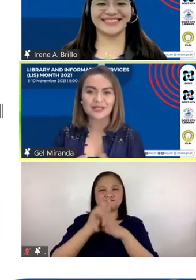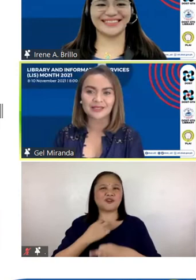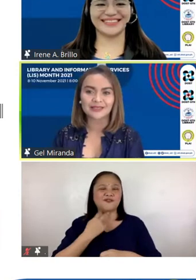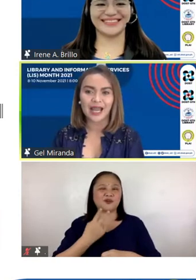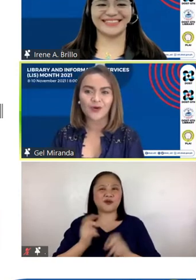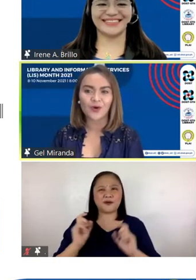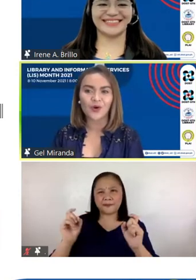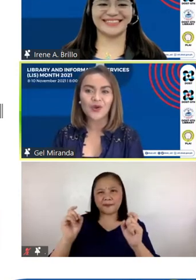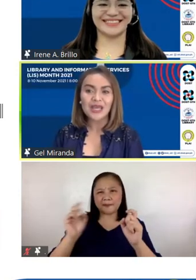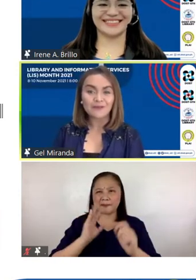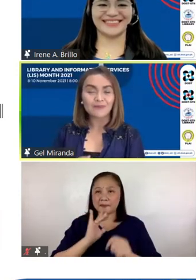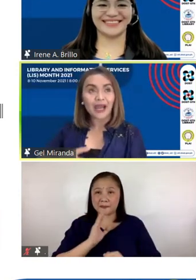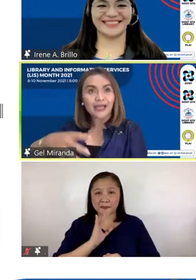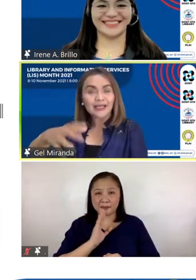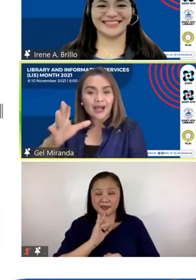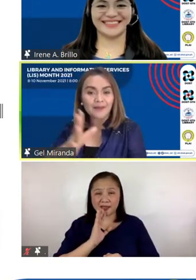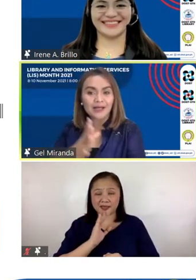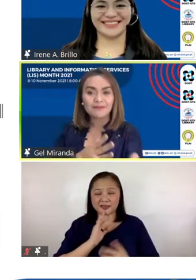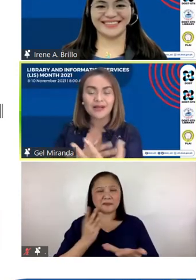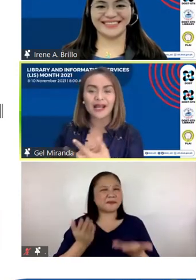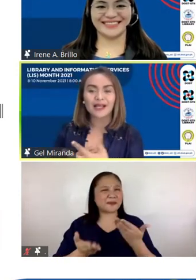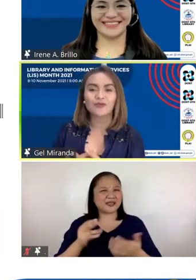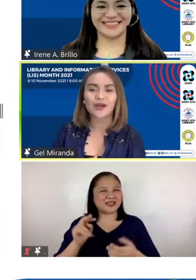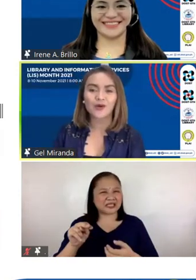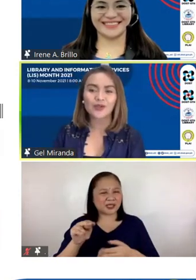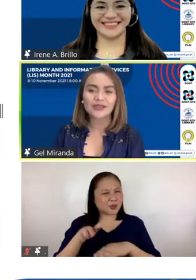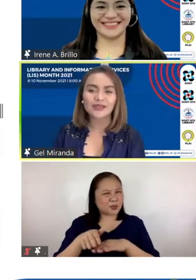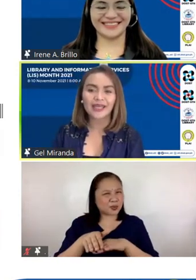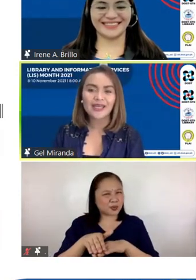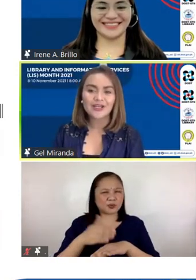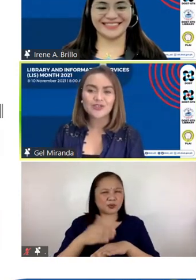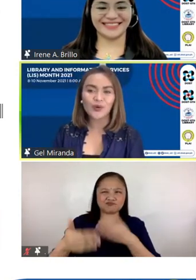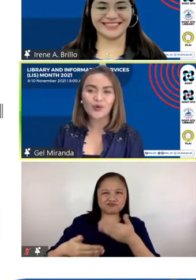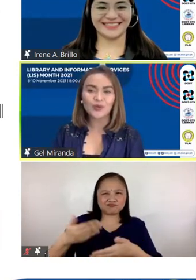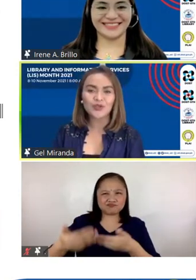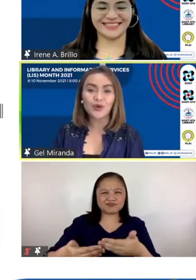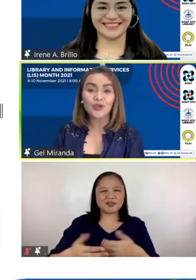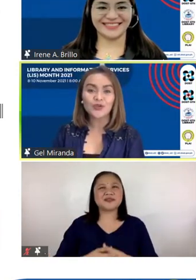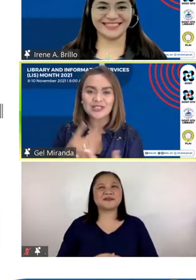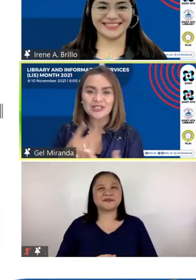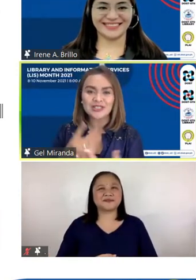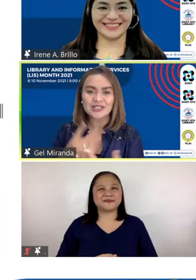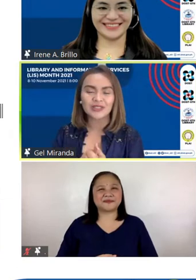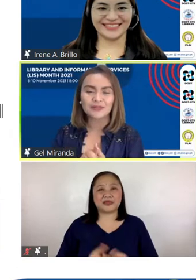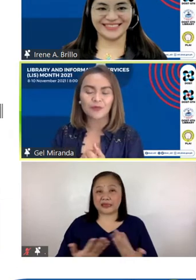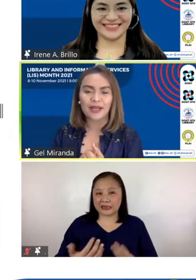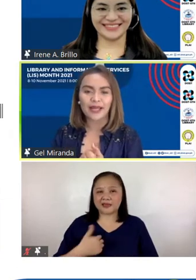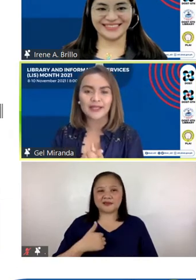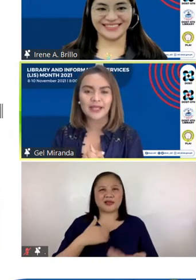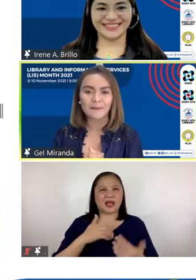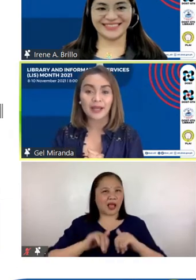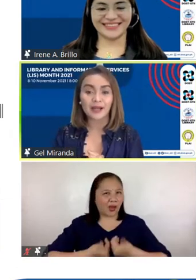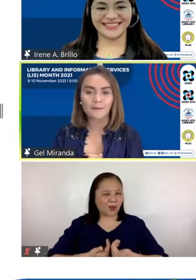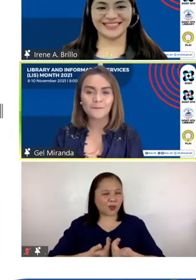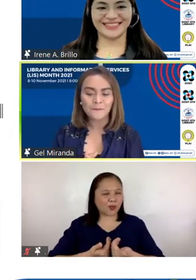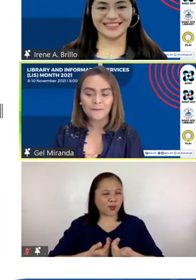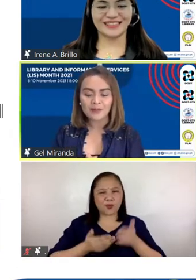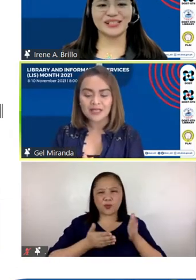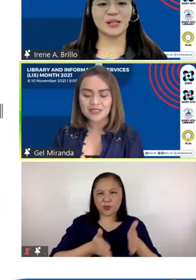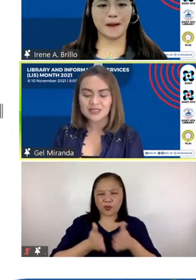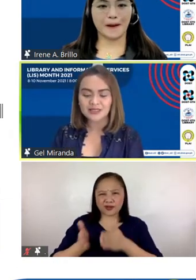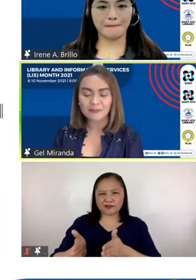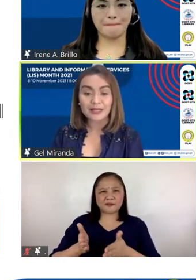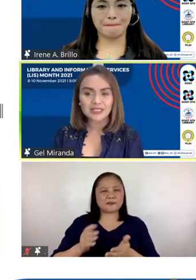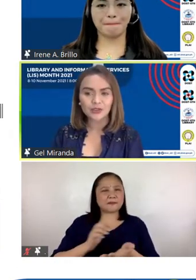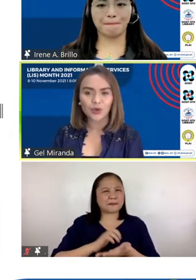ng pagsasalita ko, baka kailangan bagal-bagalan ko ng konti. So, yun yung isang paraan ko din po pala na parang